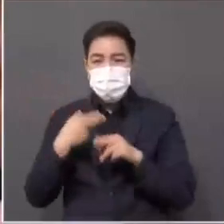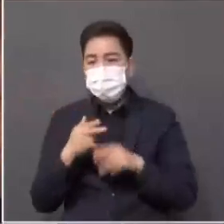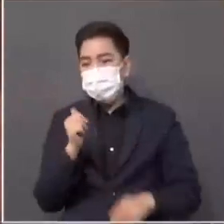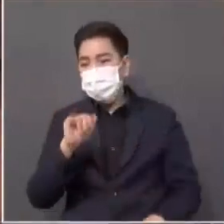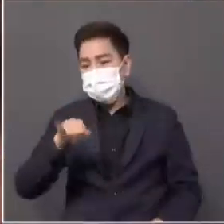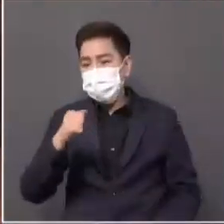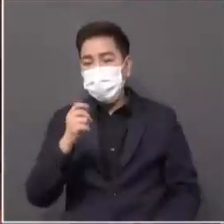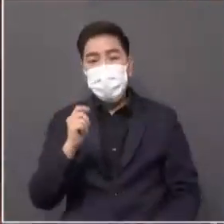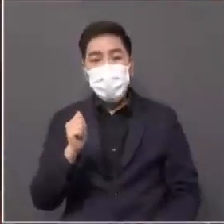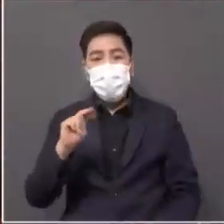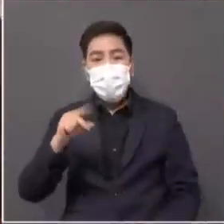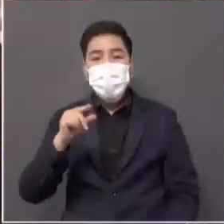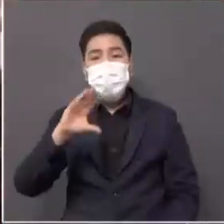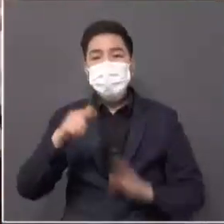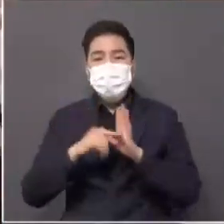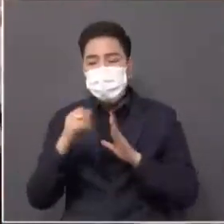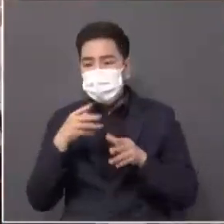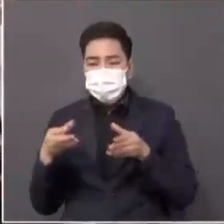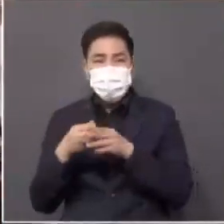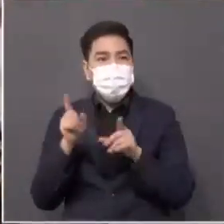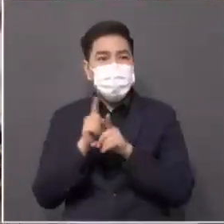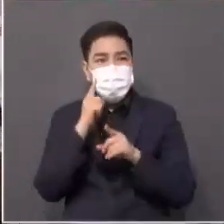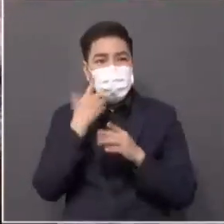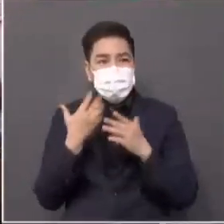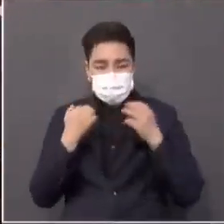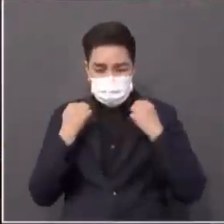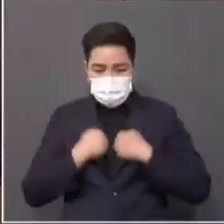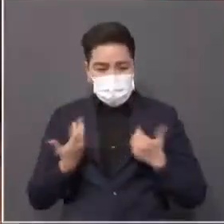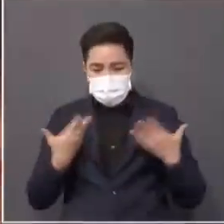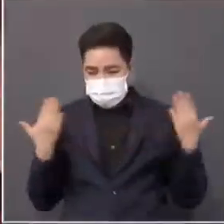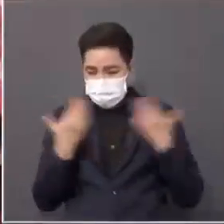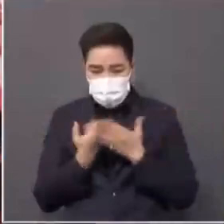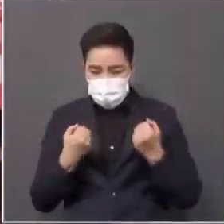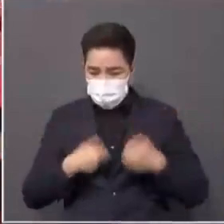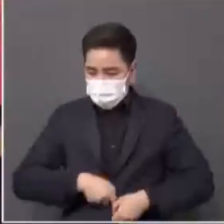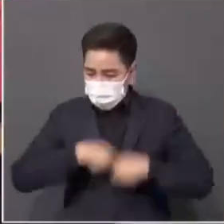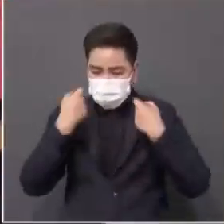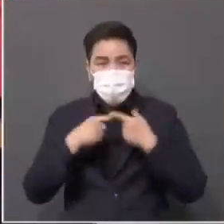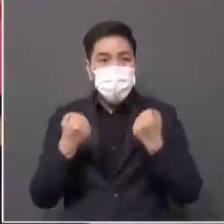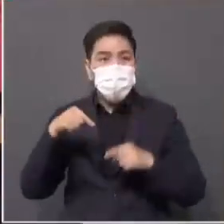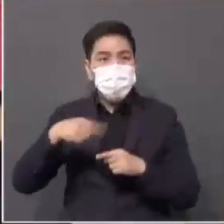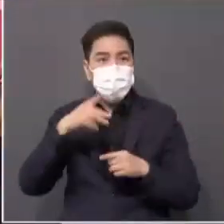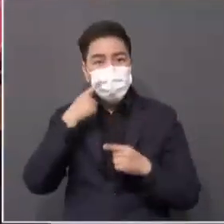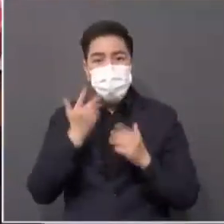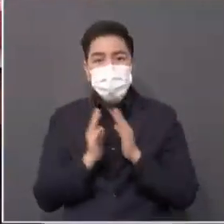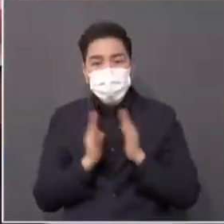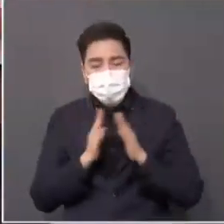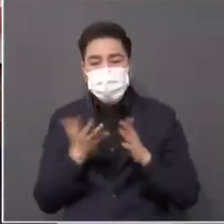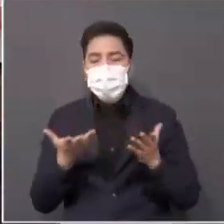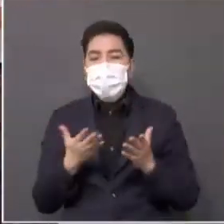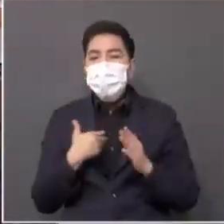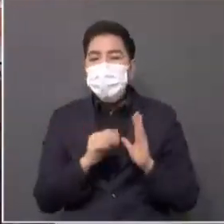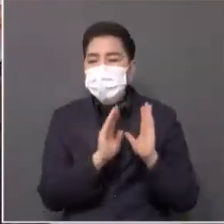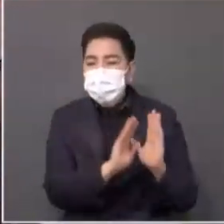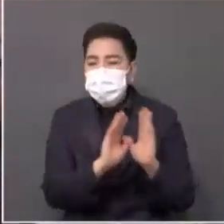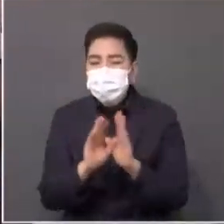จองชัยก็มาด้วยนะคะมาแบบ James Bondก็คือเปลี่ยนเสื้อผ้าบนรถกลางถนนกันเลยทีเดียวก็ต้องขอขอบคุณแล้วก็